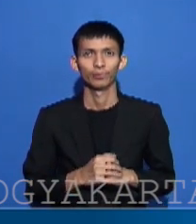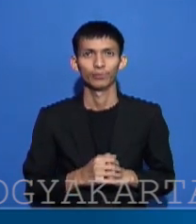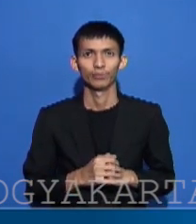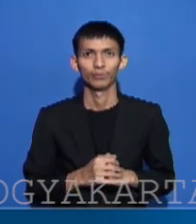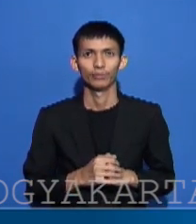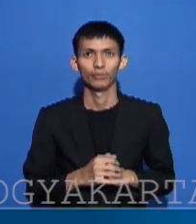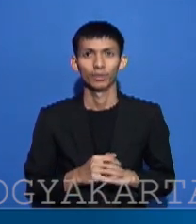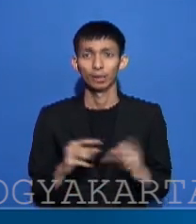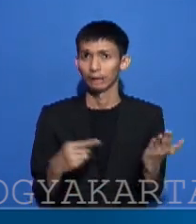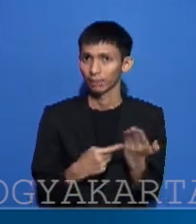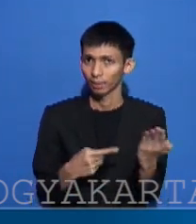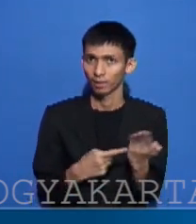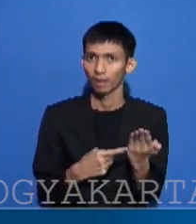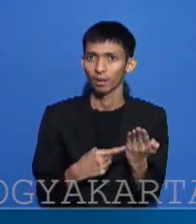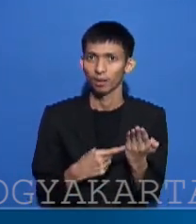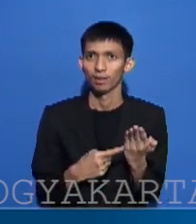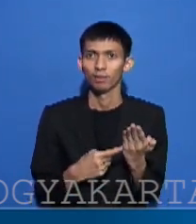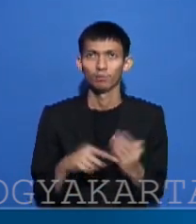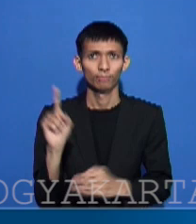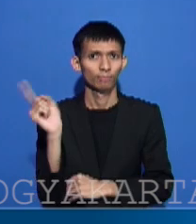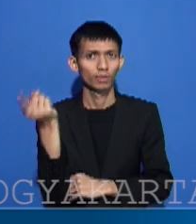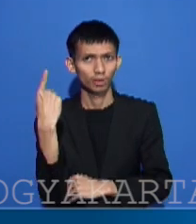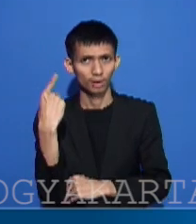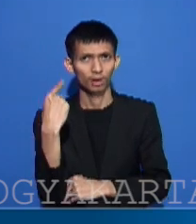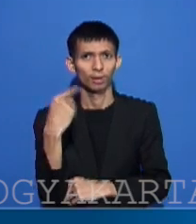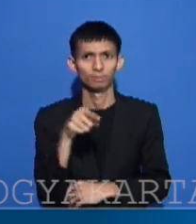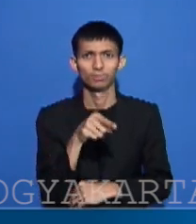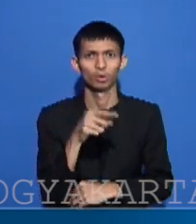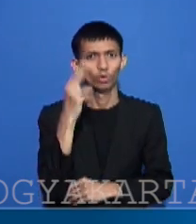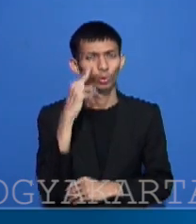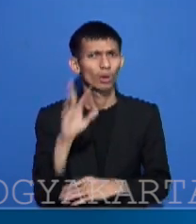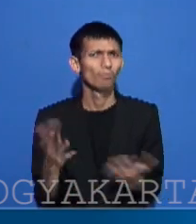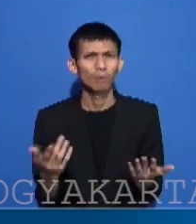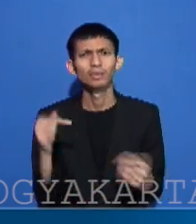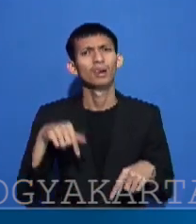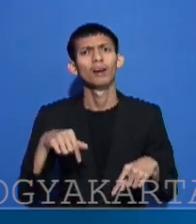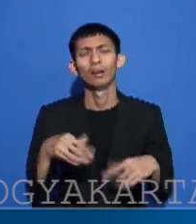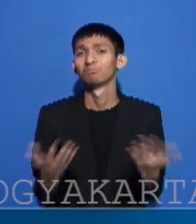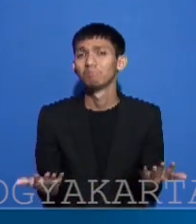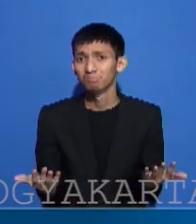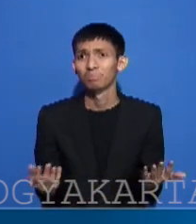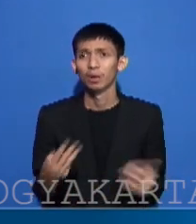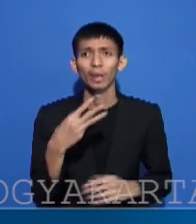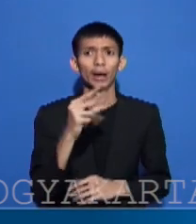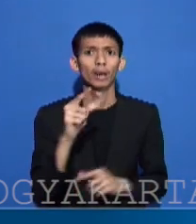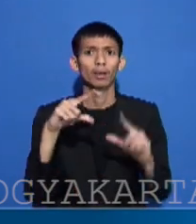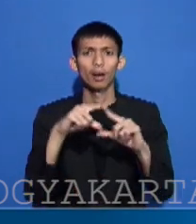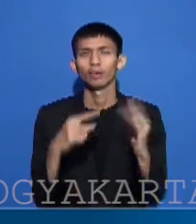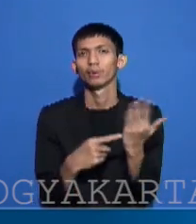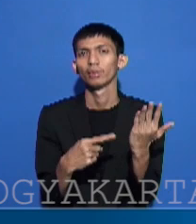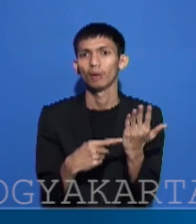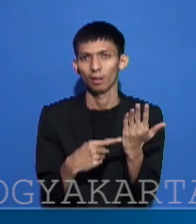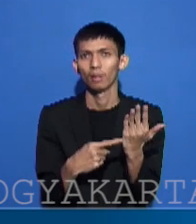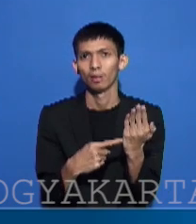Menurutnya, digitalisasi yang ditempuh oleh pemerintah ini, selain sebagai pemenuhan kebutuhan di era digital, langkah tersebut juga merupakan salah satu cara